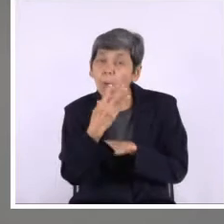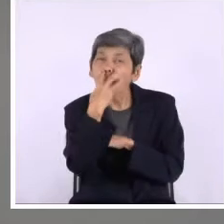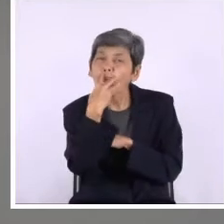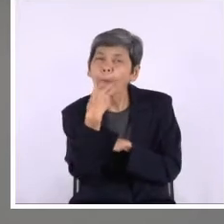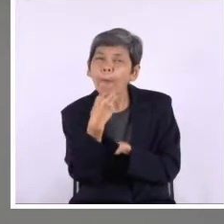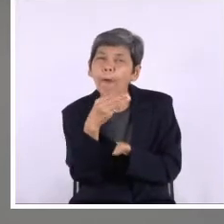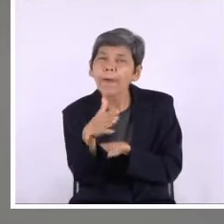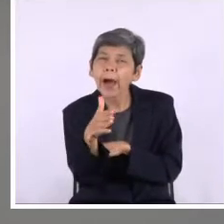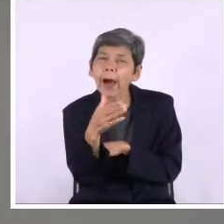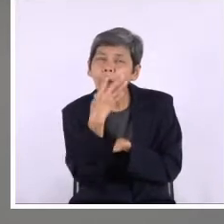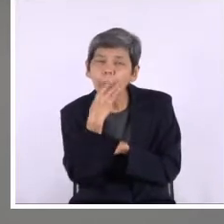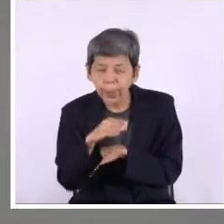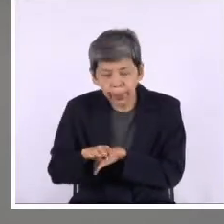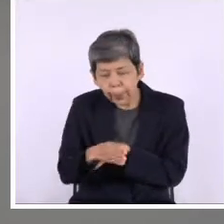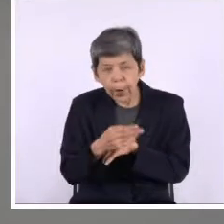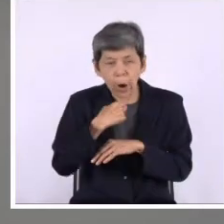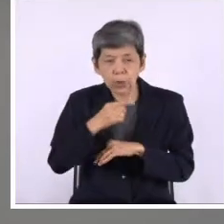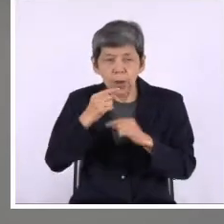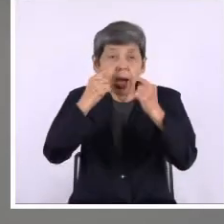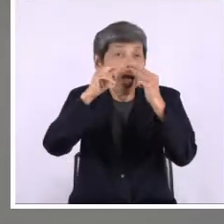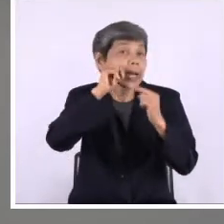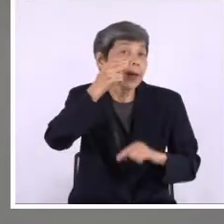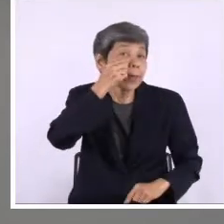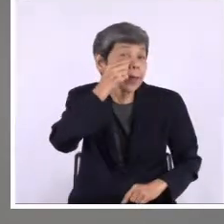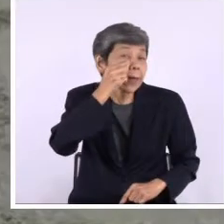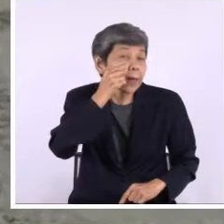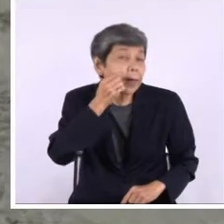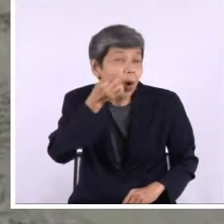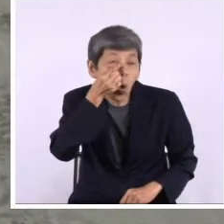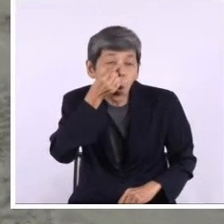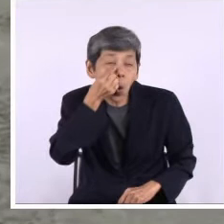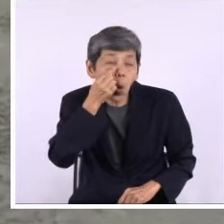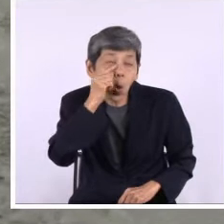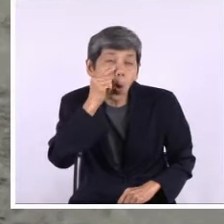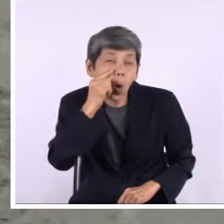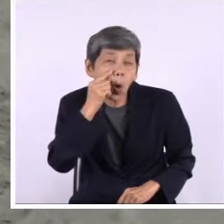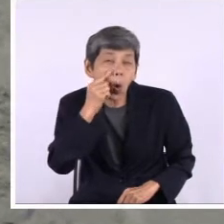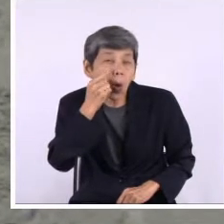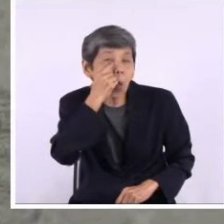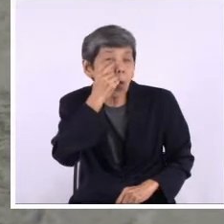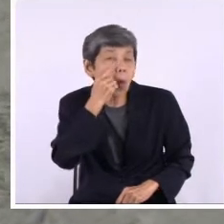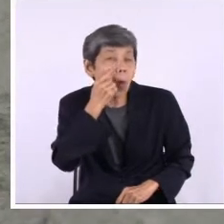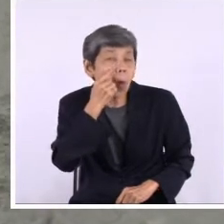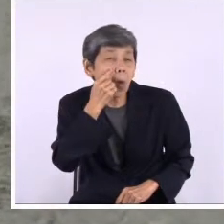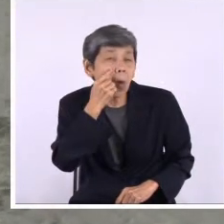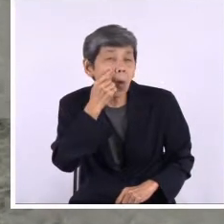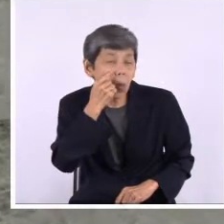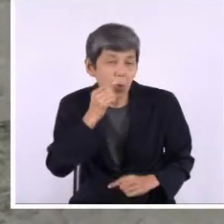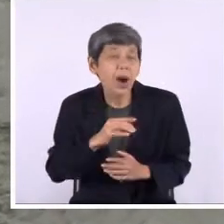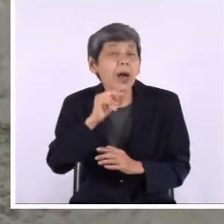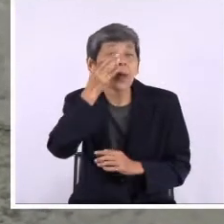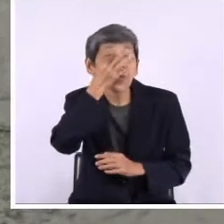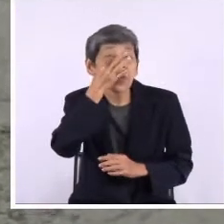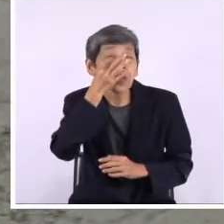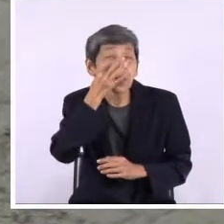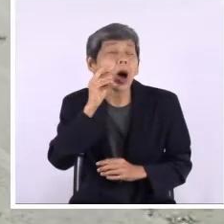ตื้นแล้วถ้าเกิดผู้ชมสังเกตุดีๆนะน้ำตาลก้นใหญ่มากนะไหลออกจากตาของมันมาเนี่ยเนื่องใสๆไหล